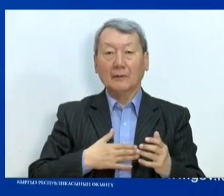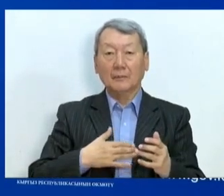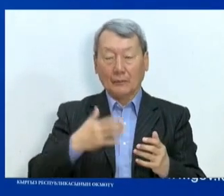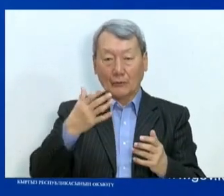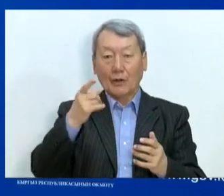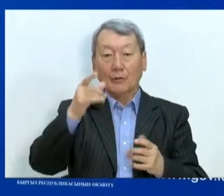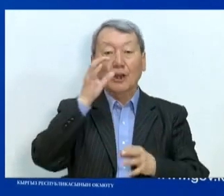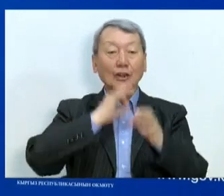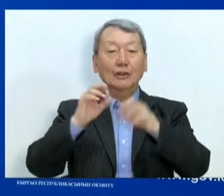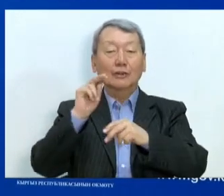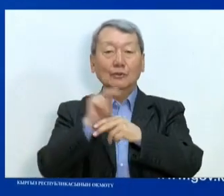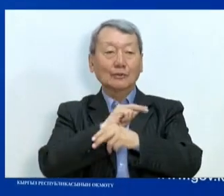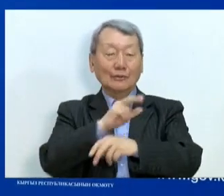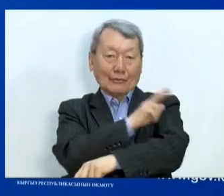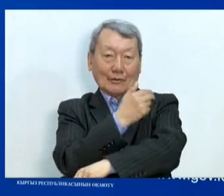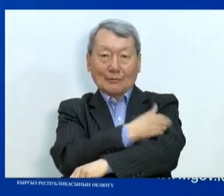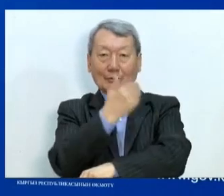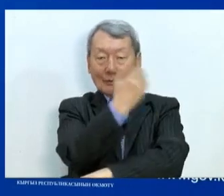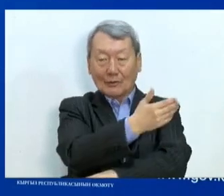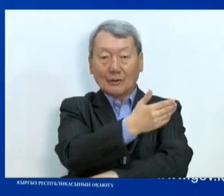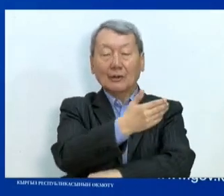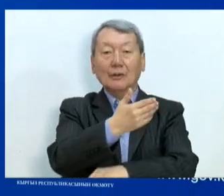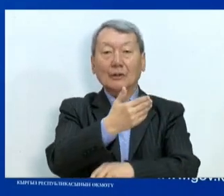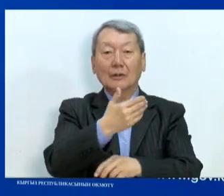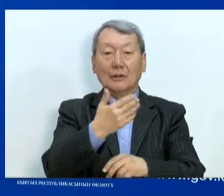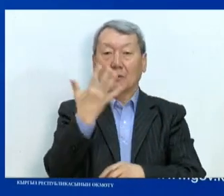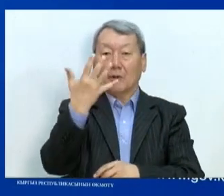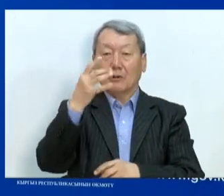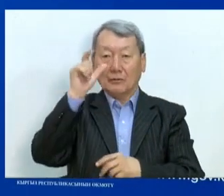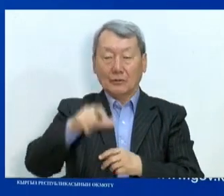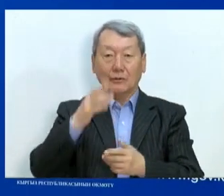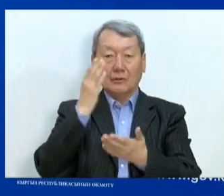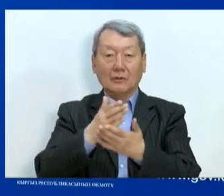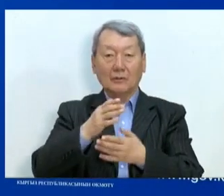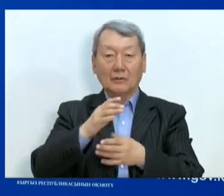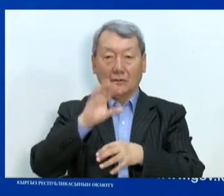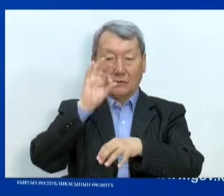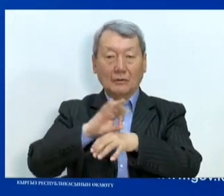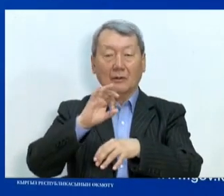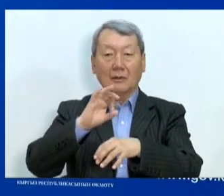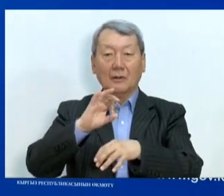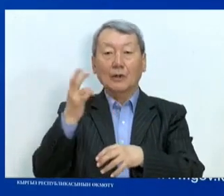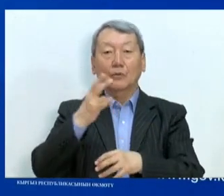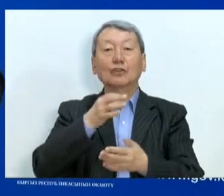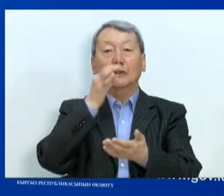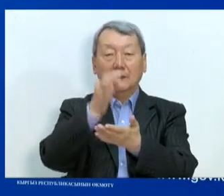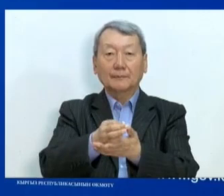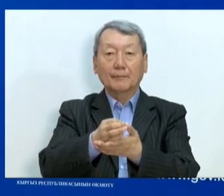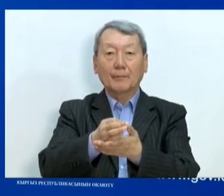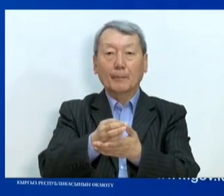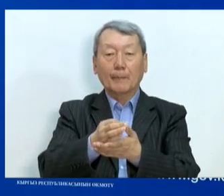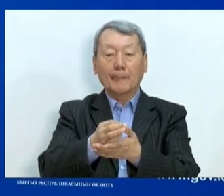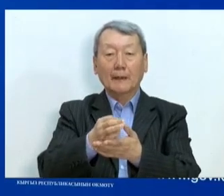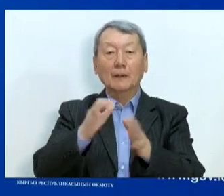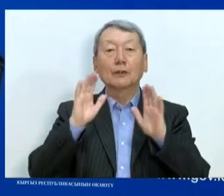дарылоо мекемелердин кызматкерлердин саны 5 болуп түздү. Айта кетиш керек,